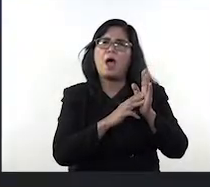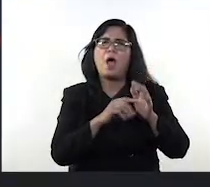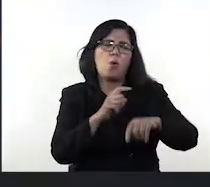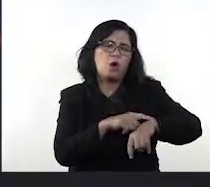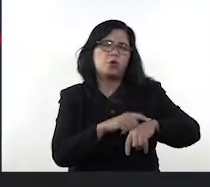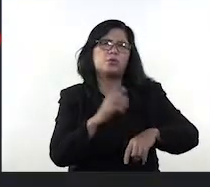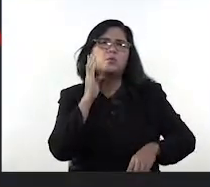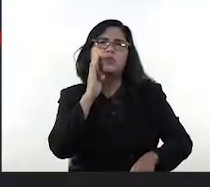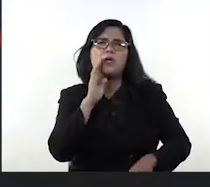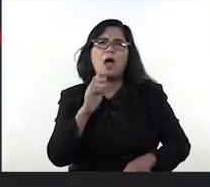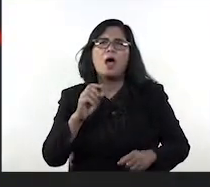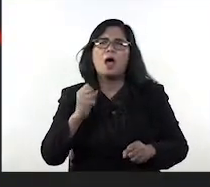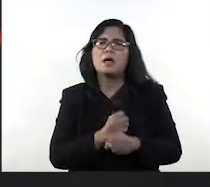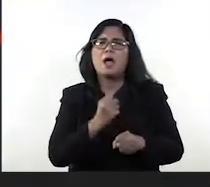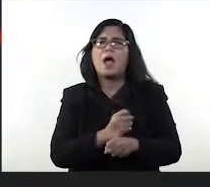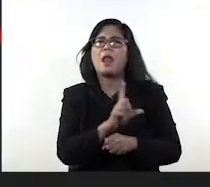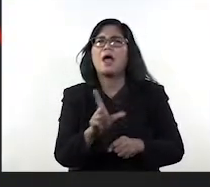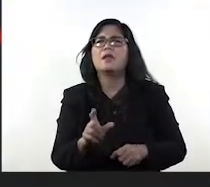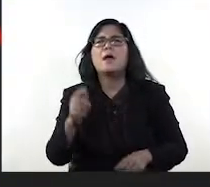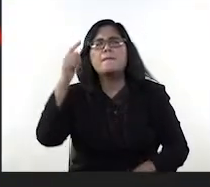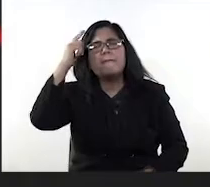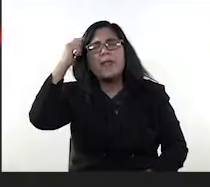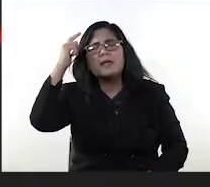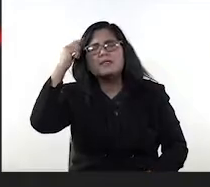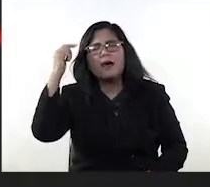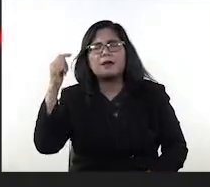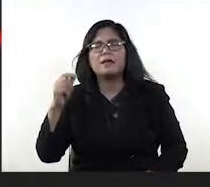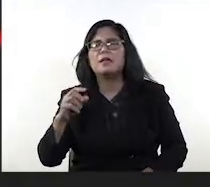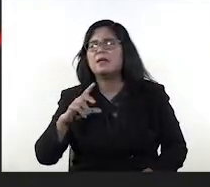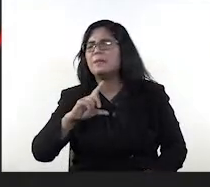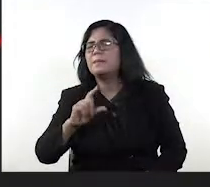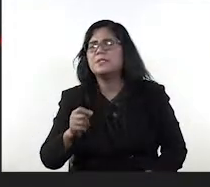dalam menghadapi kegagalan kegagalan belajar lebih sabar